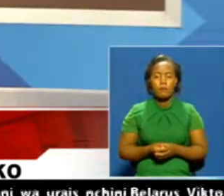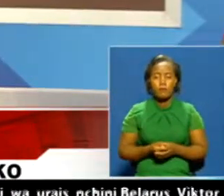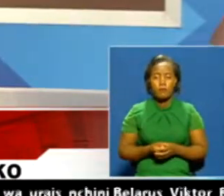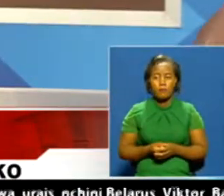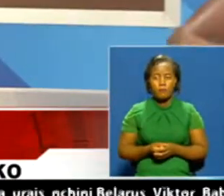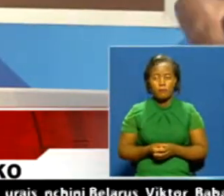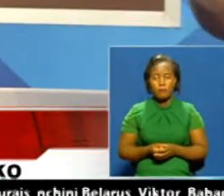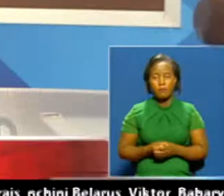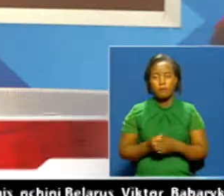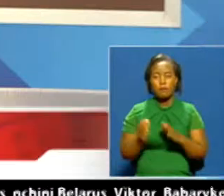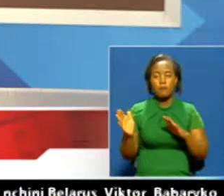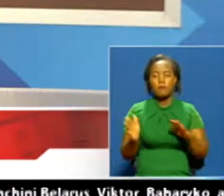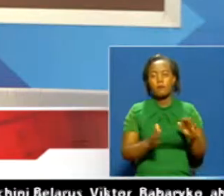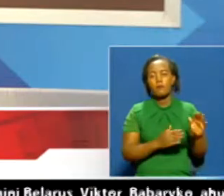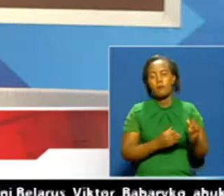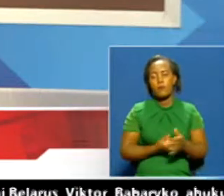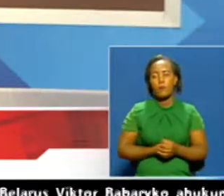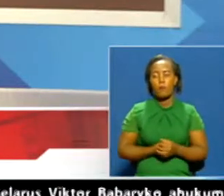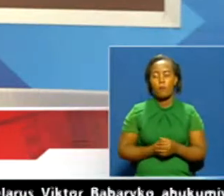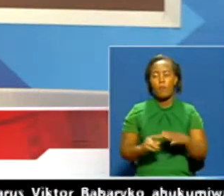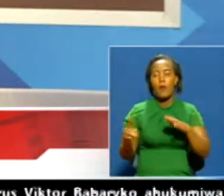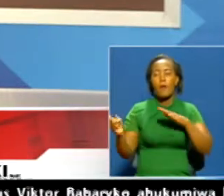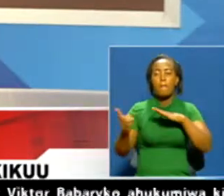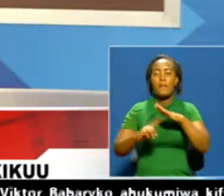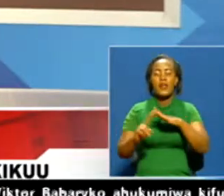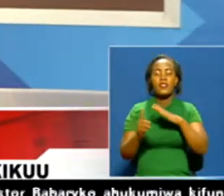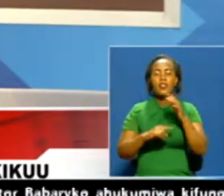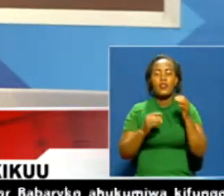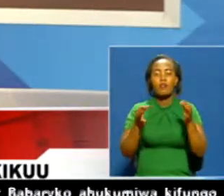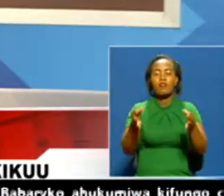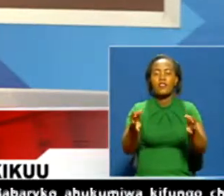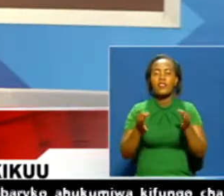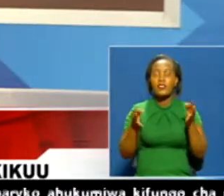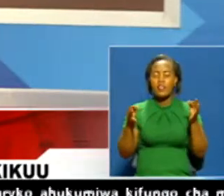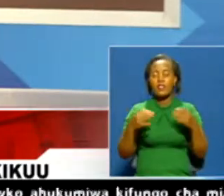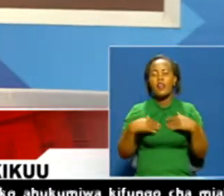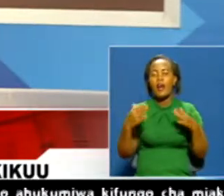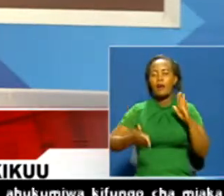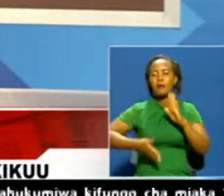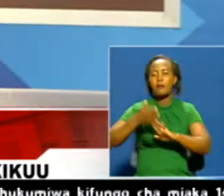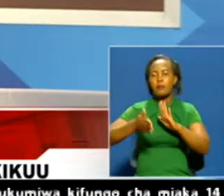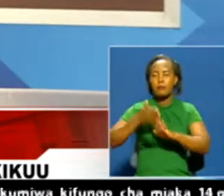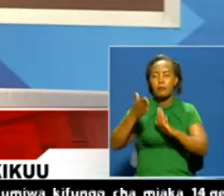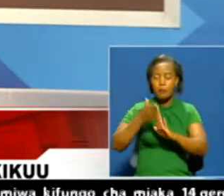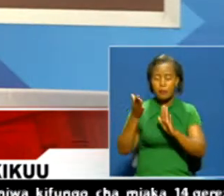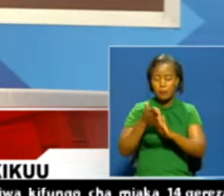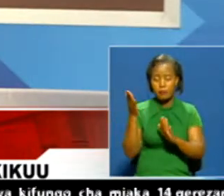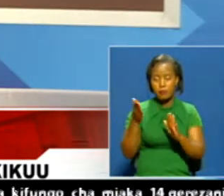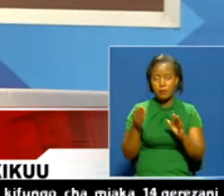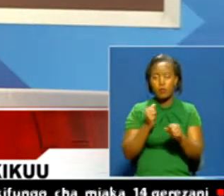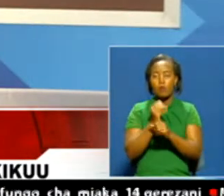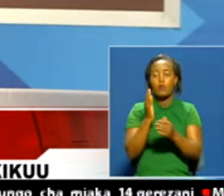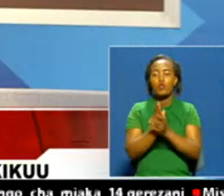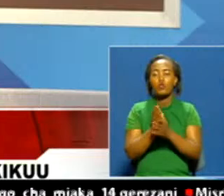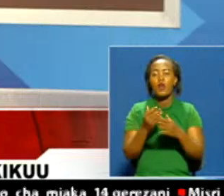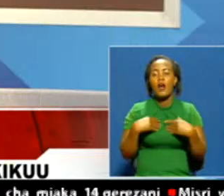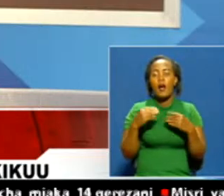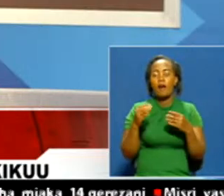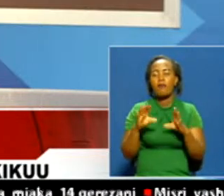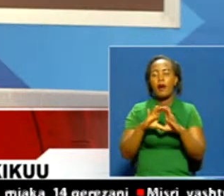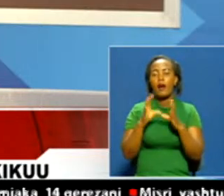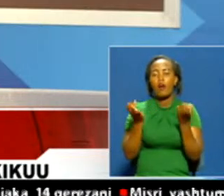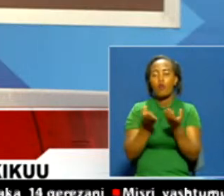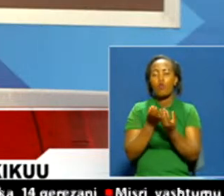Tazamaji, Wizara ya Fedha imejitolea kuharakisha utaratibu wa kusambaza ruzuku ya hazina ya kimataifa ya Global ili